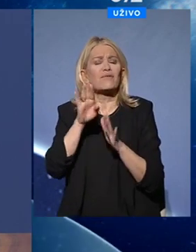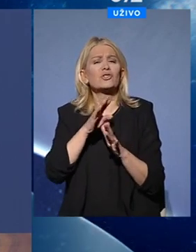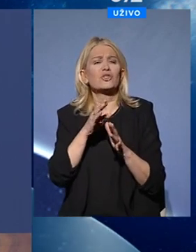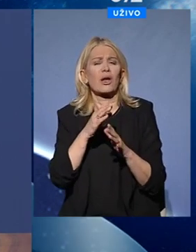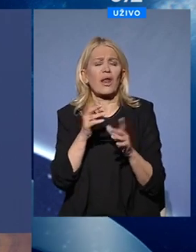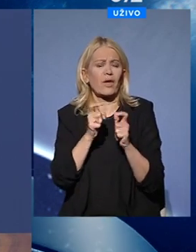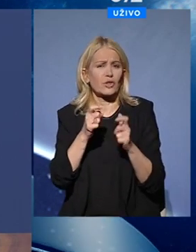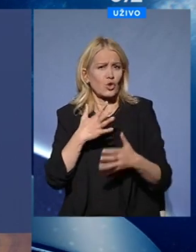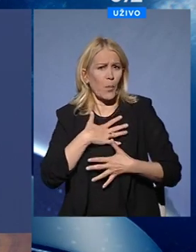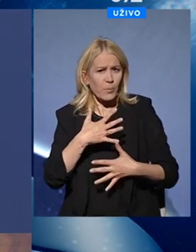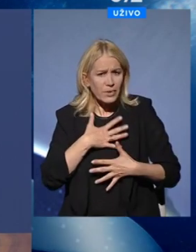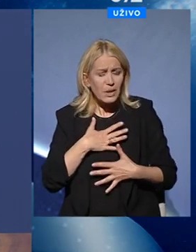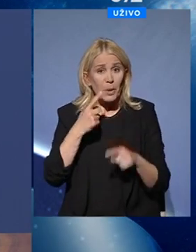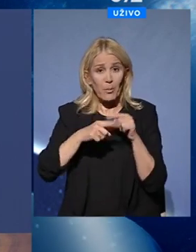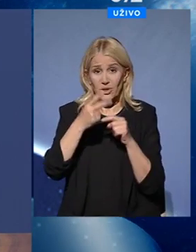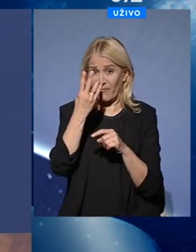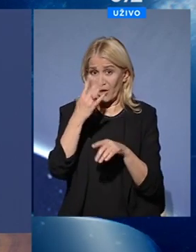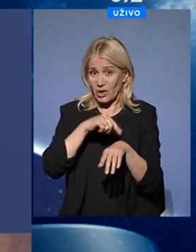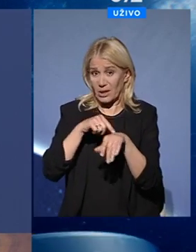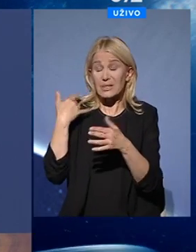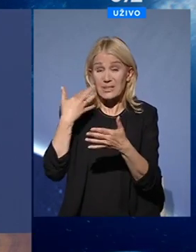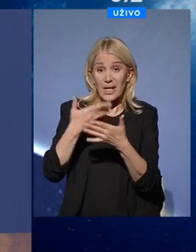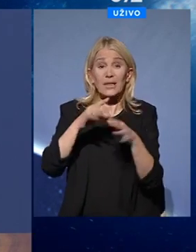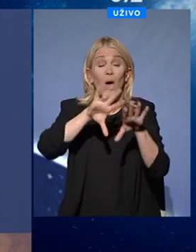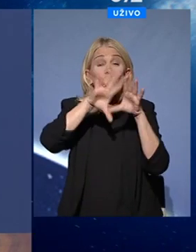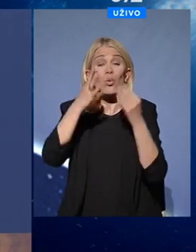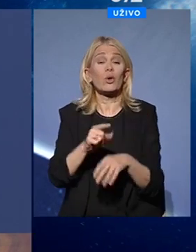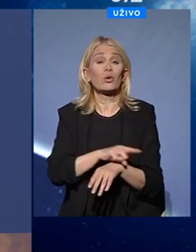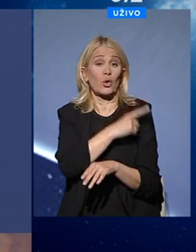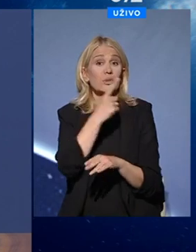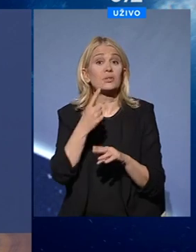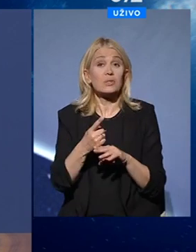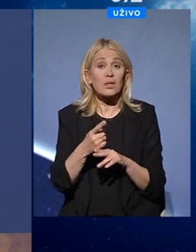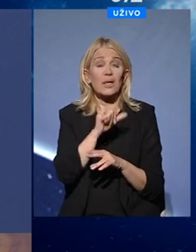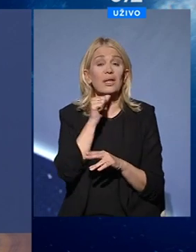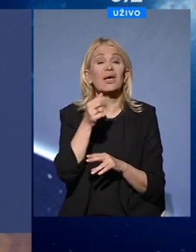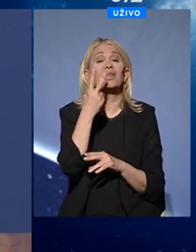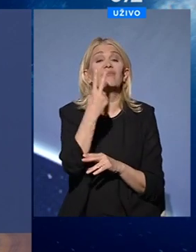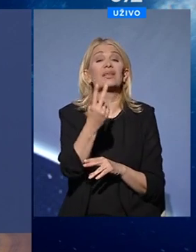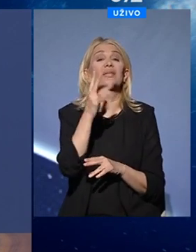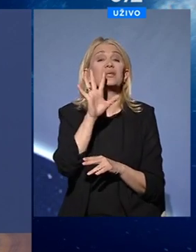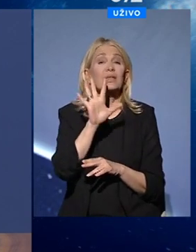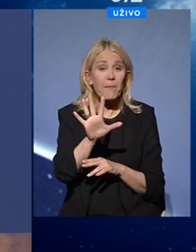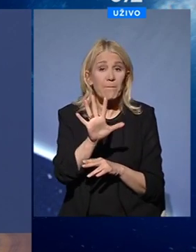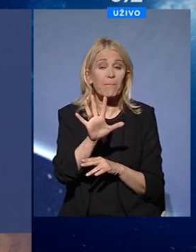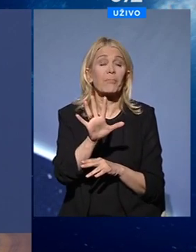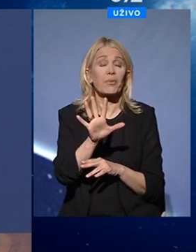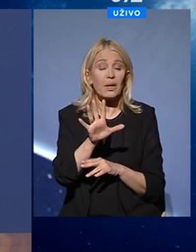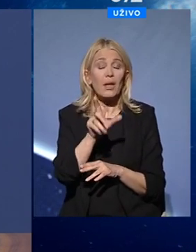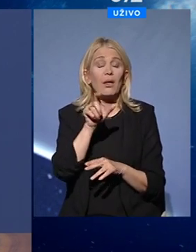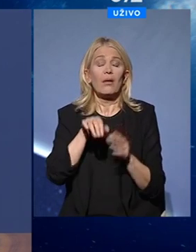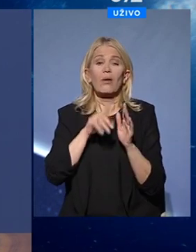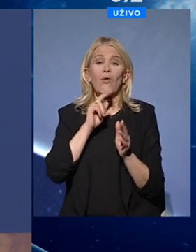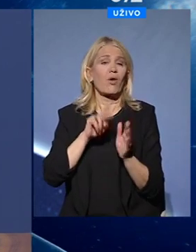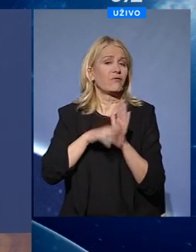respiratoru u posljednjih 24 časa, a ukupno do sada je 25 pacijenata koji više